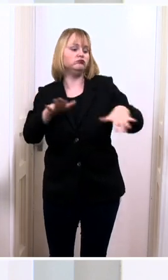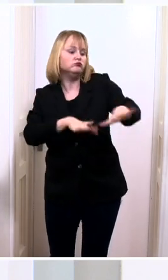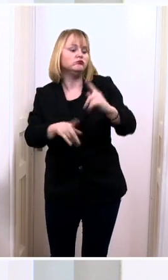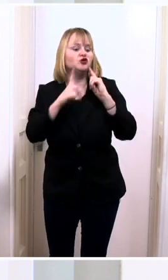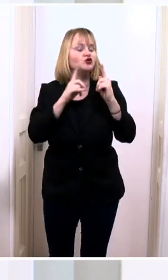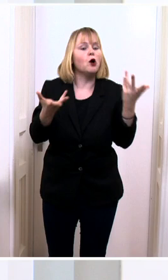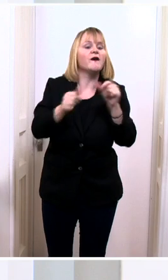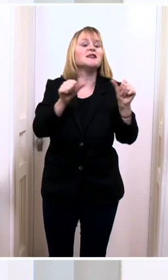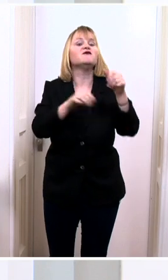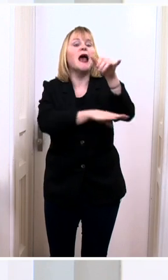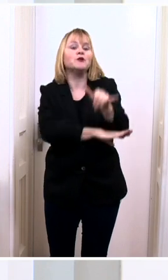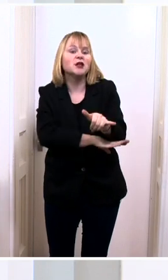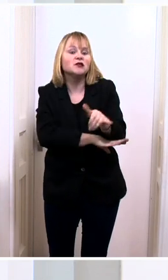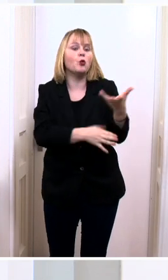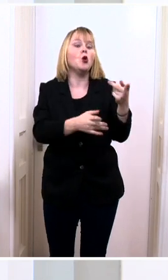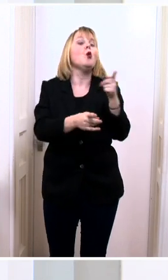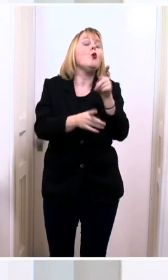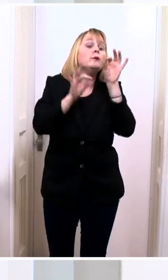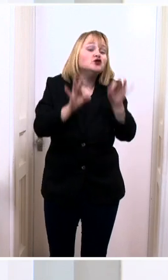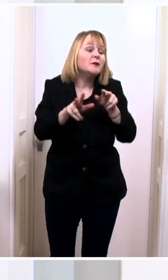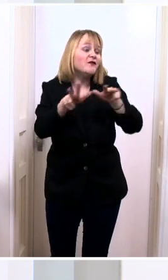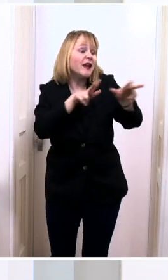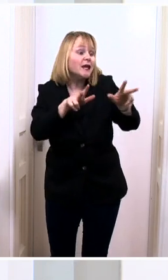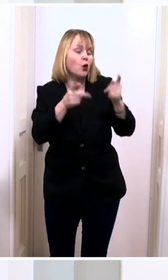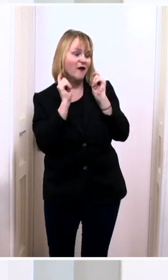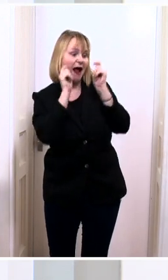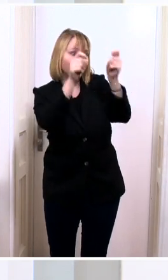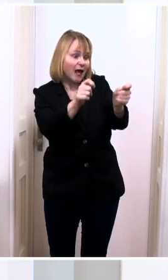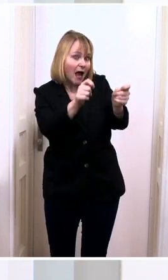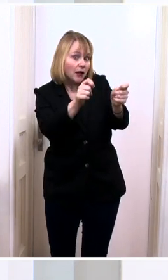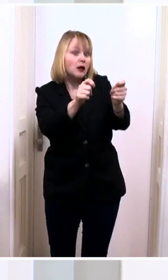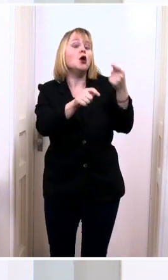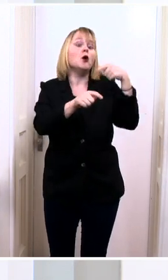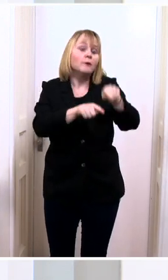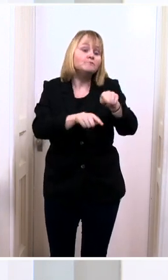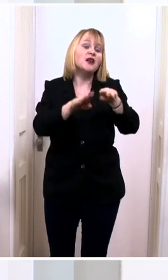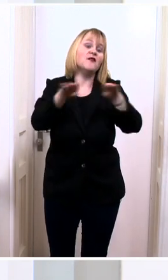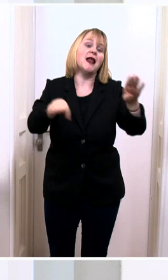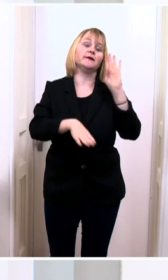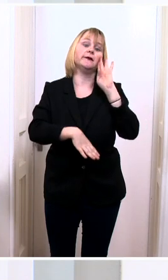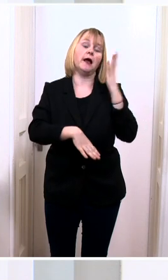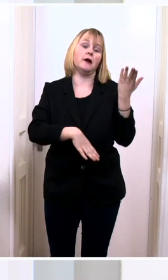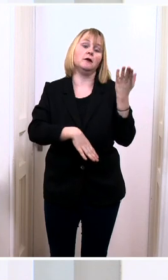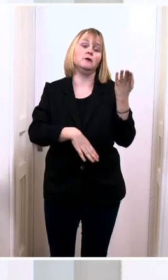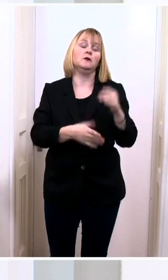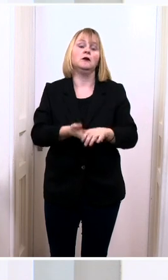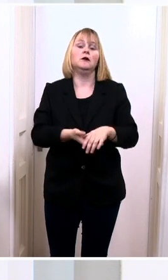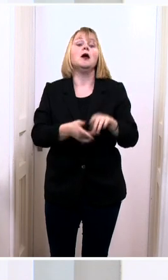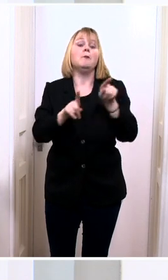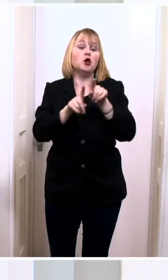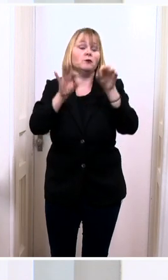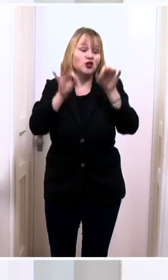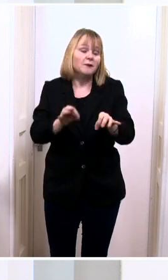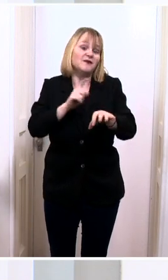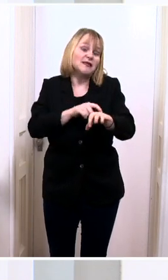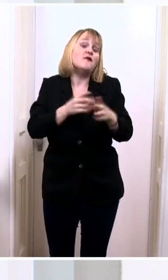um nach Rücksprache mit der Regierung zusätzliche Gelder beim Landtag zu beantragen. Dazu werden wir zu gegebener Zeit, allenfalls